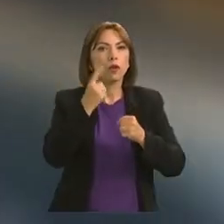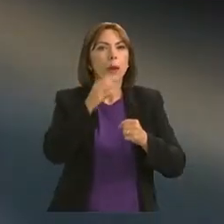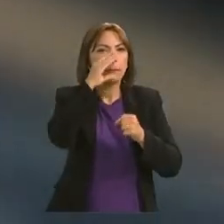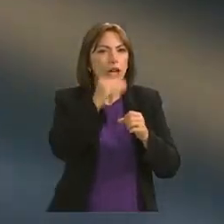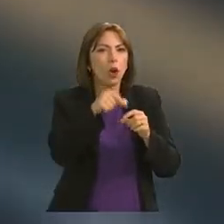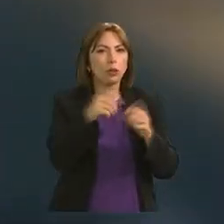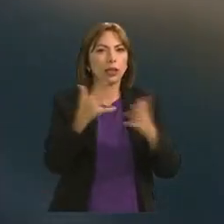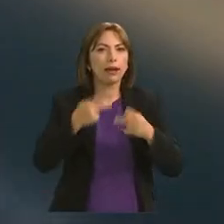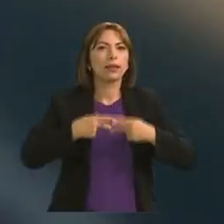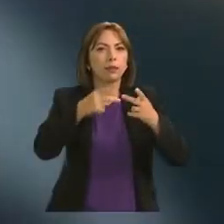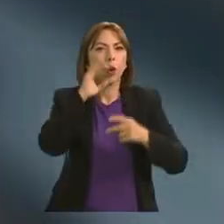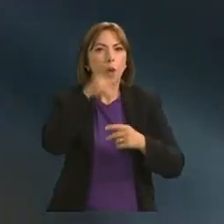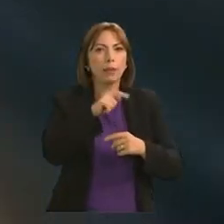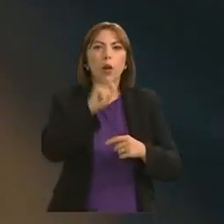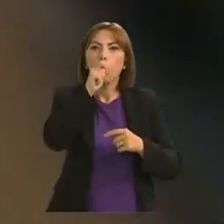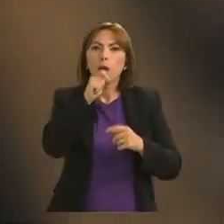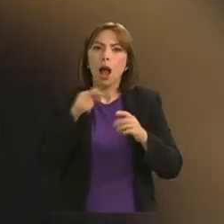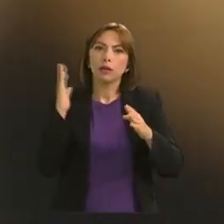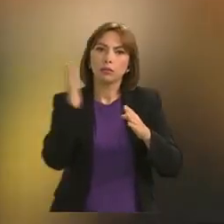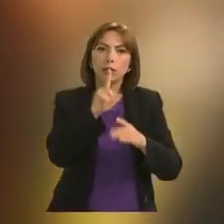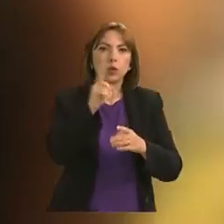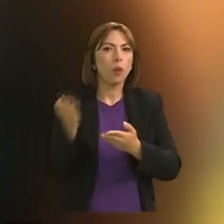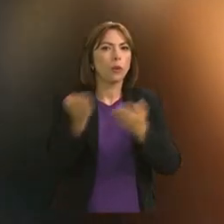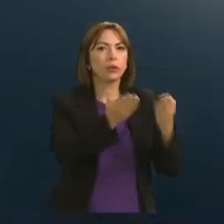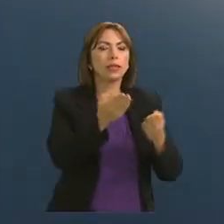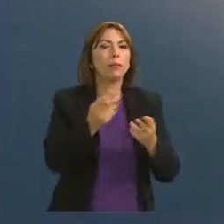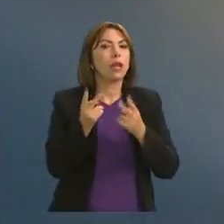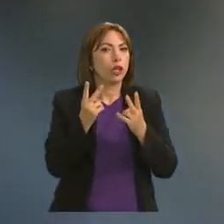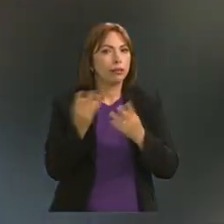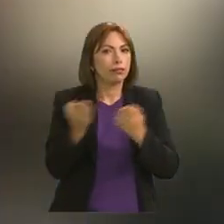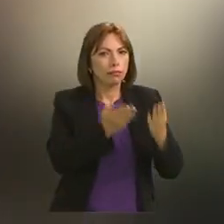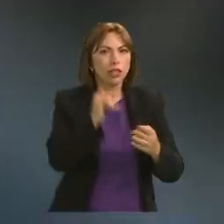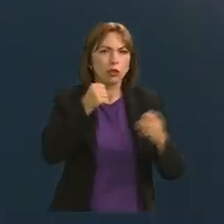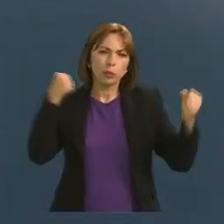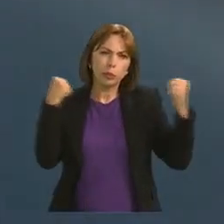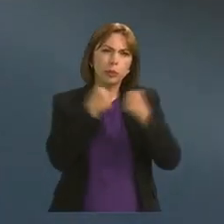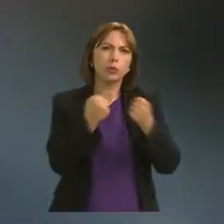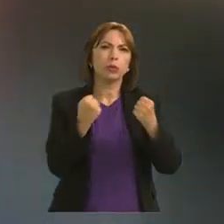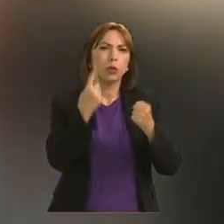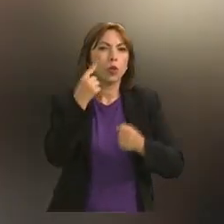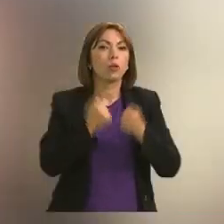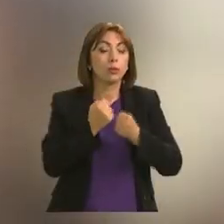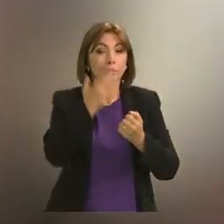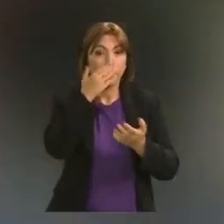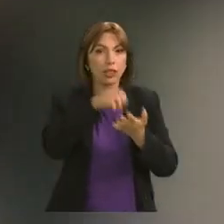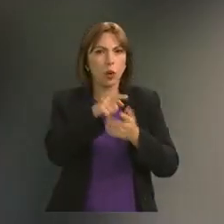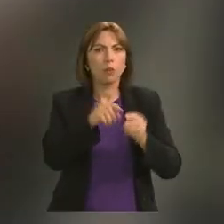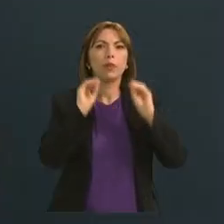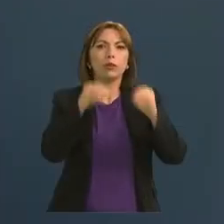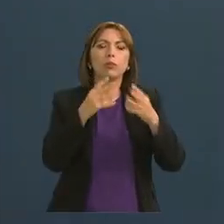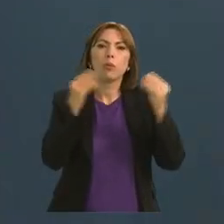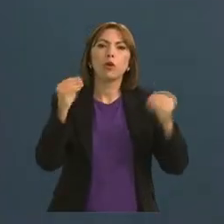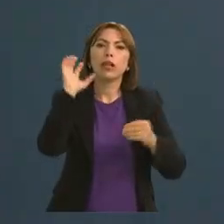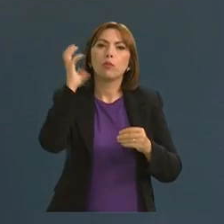Șoferul unui microbus care transporta oameni din Ungaria nu a acordat prioritate și s-a izbit violent cu un autoturism. La fața locului au ajuns mai